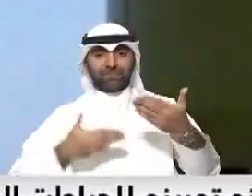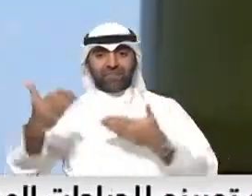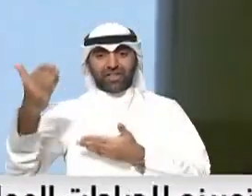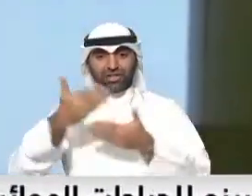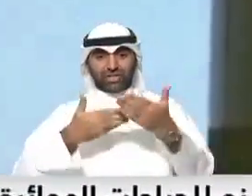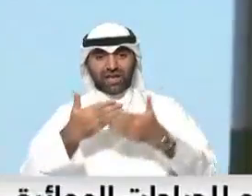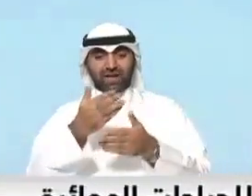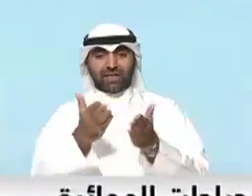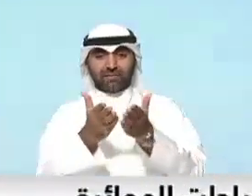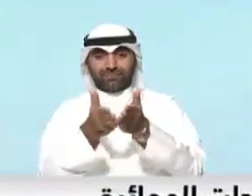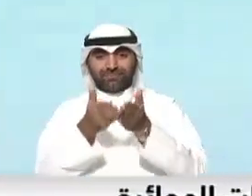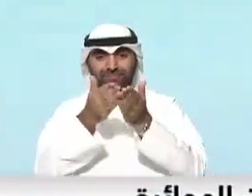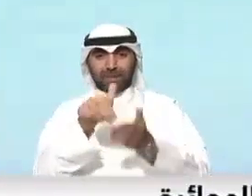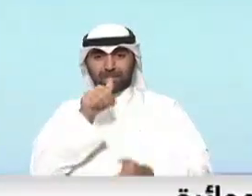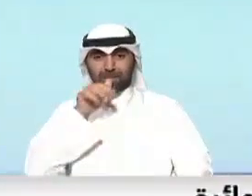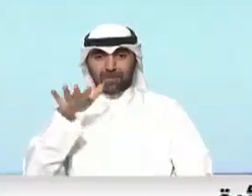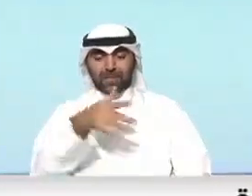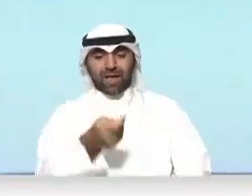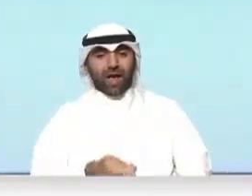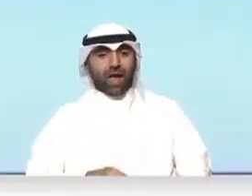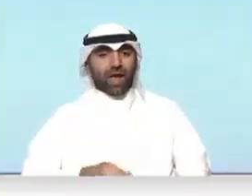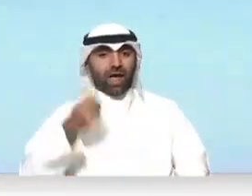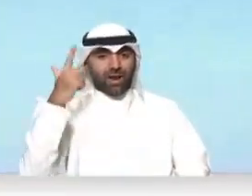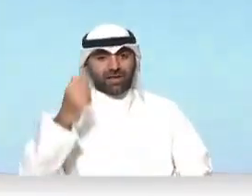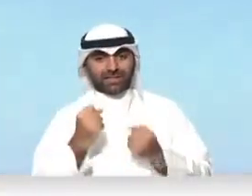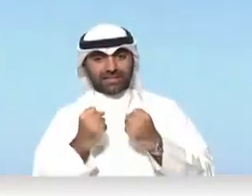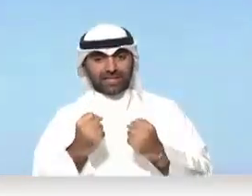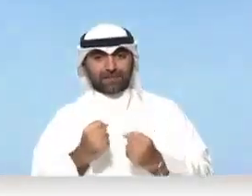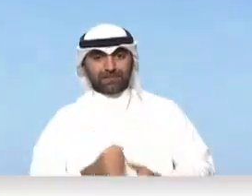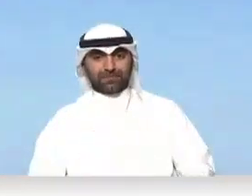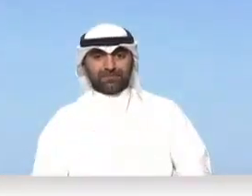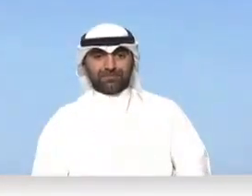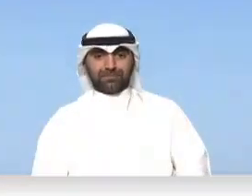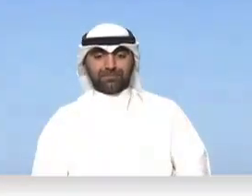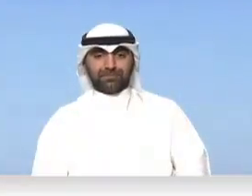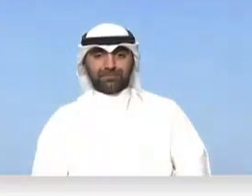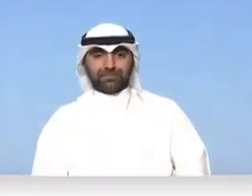الى 162 مليون دولار